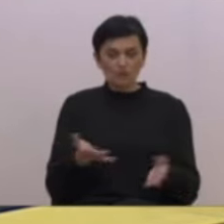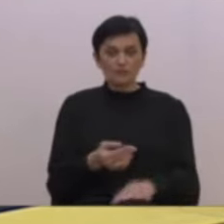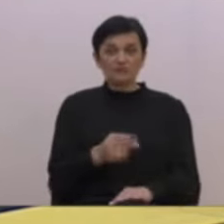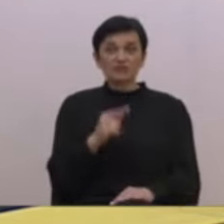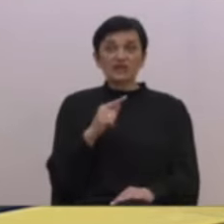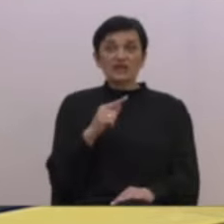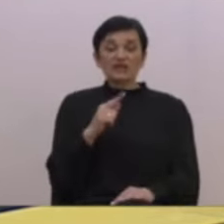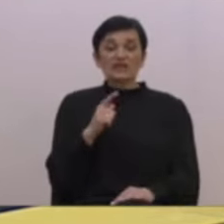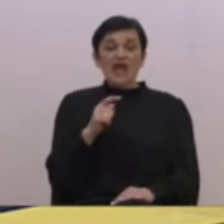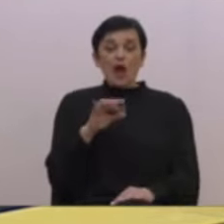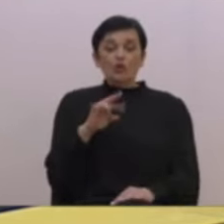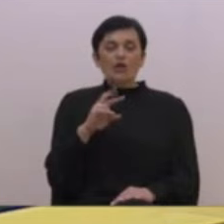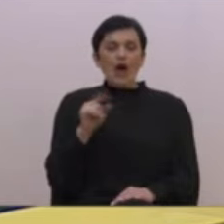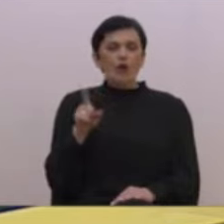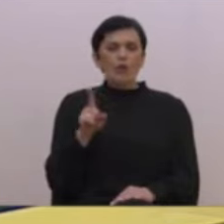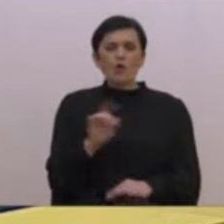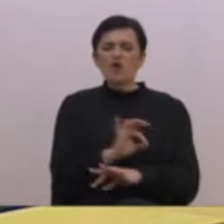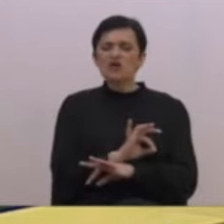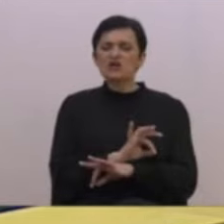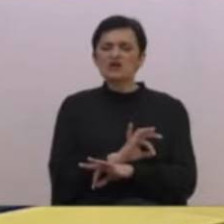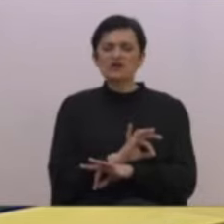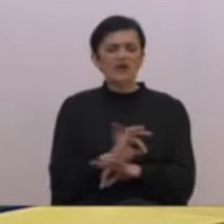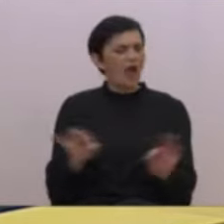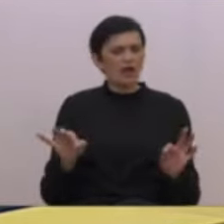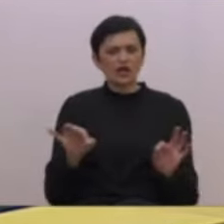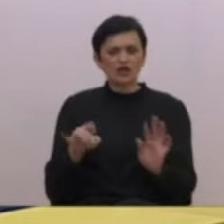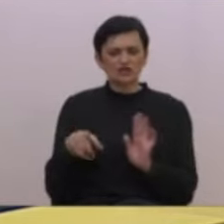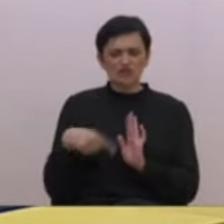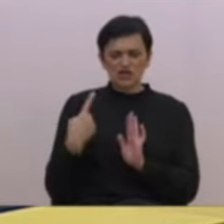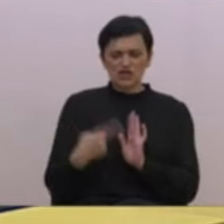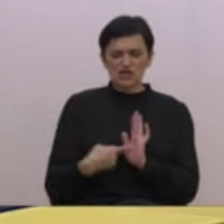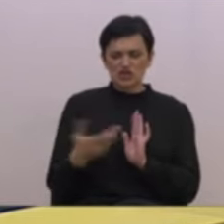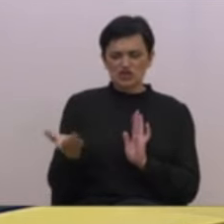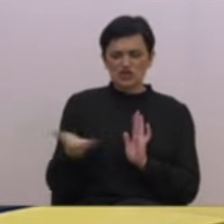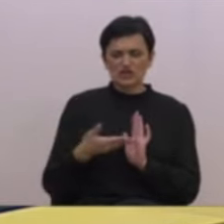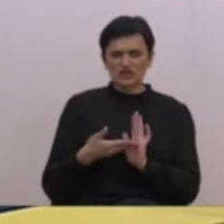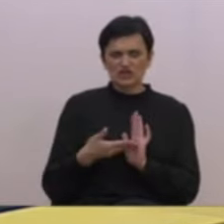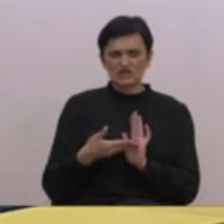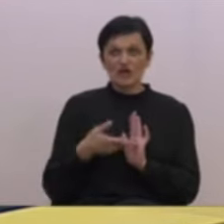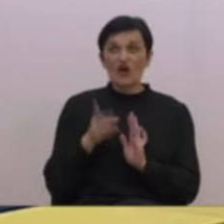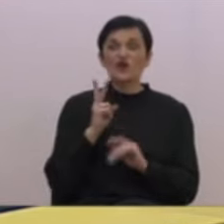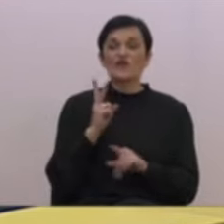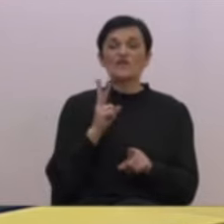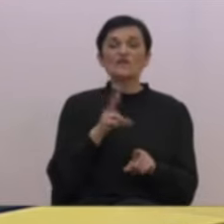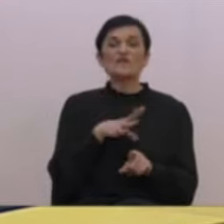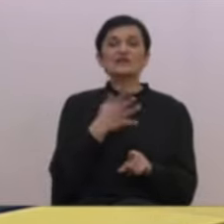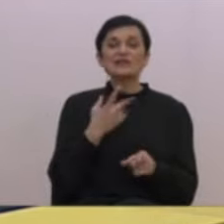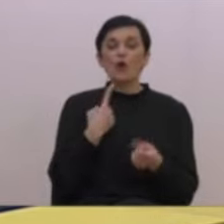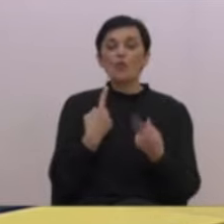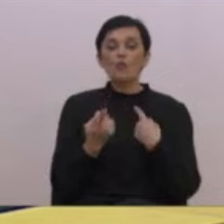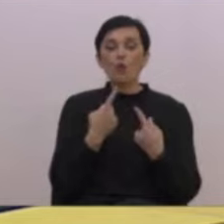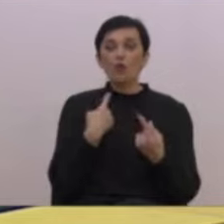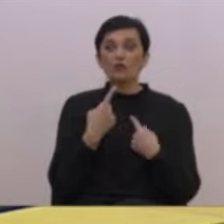თეონ აკუბარდიამ გენიალური ჩამწერი კითხვა დამისვა, ვისთან ქონდათ მოლაპარაკებაო?